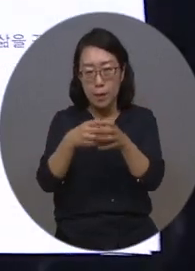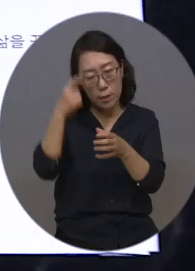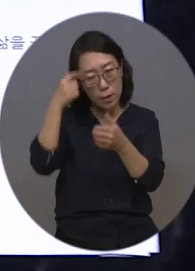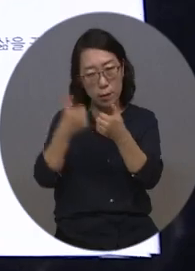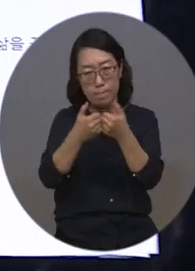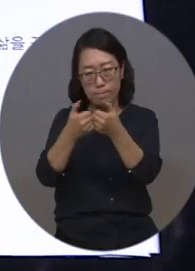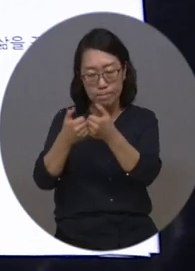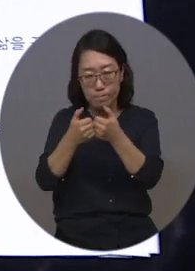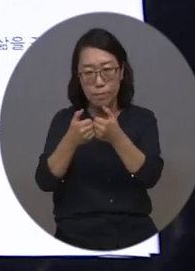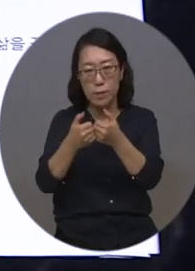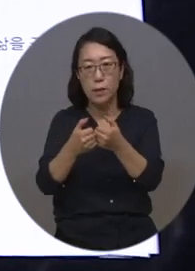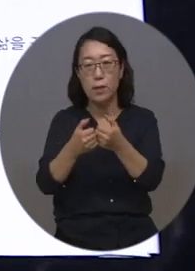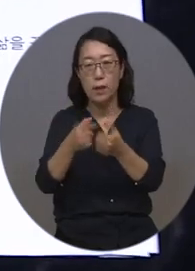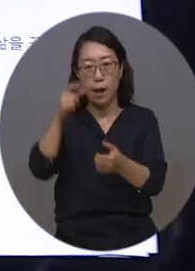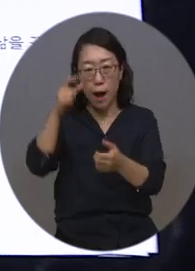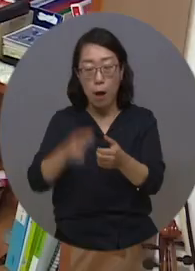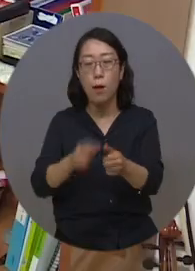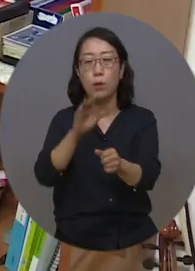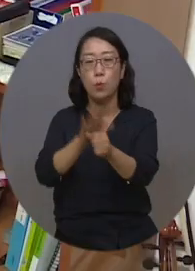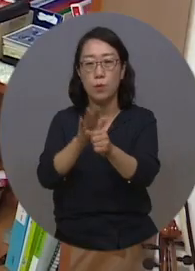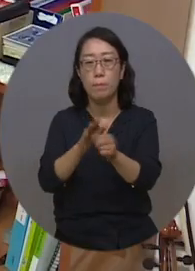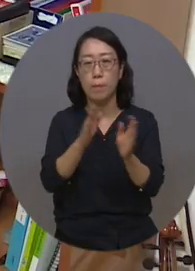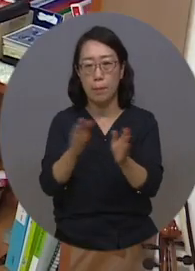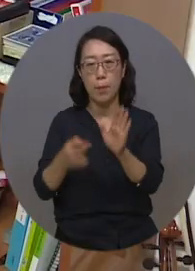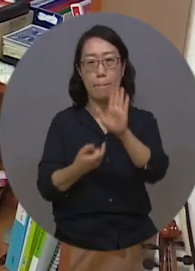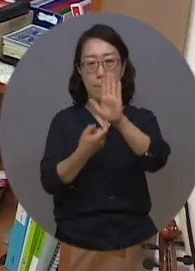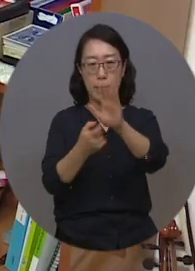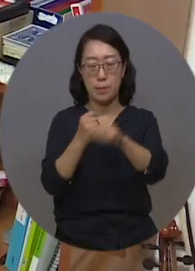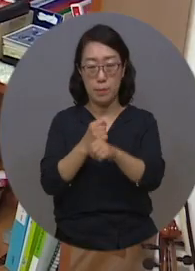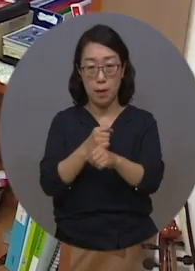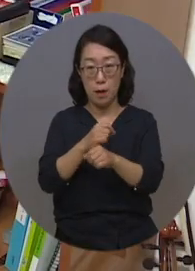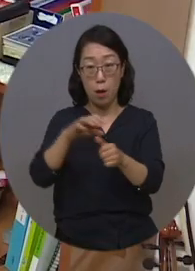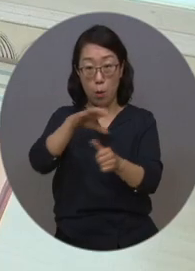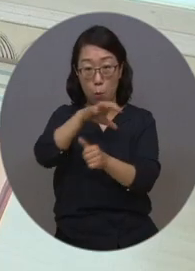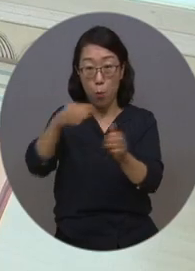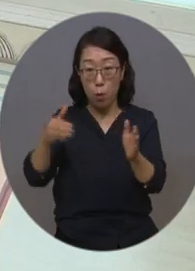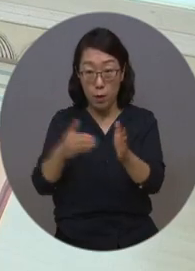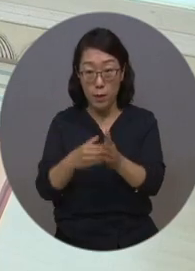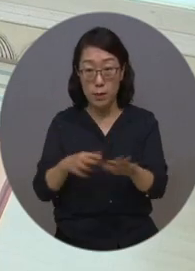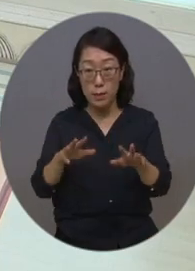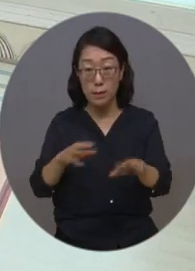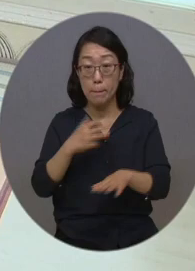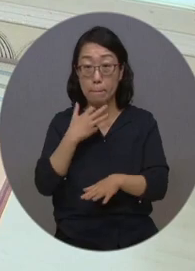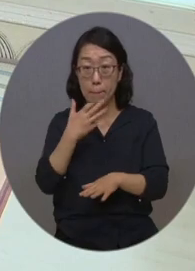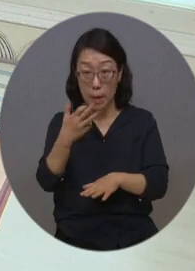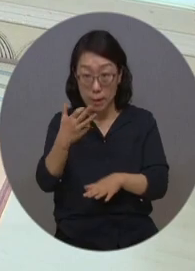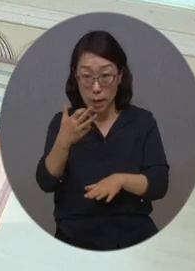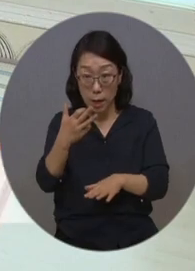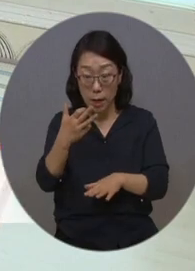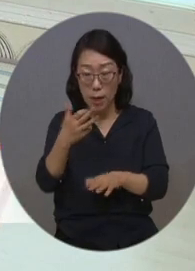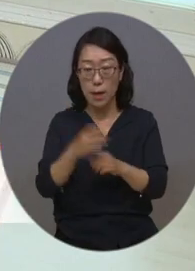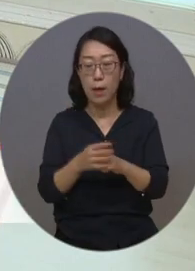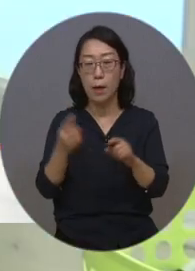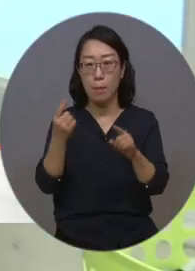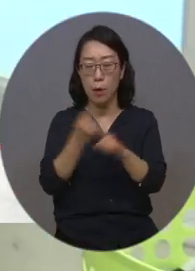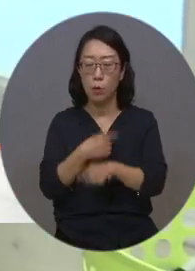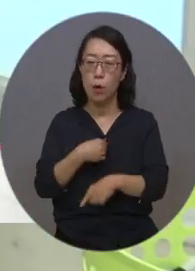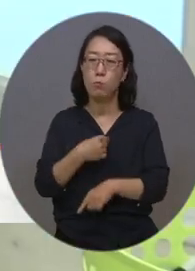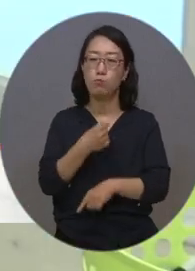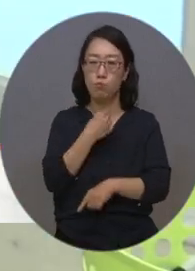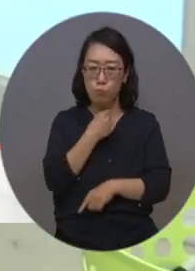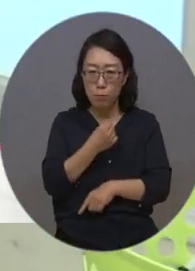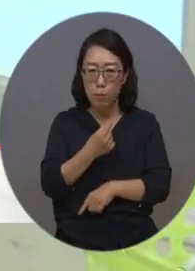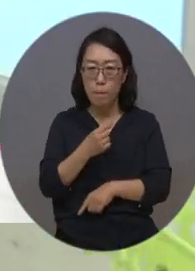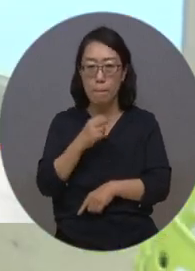지원 강화 방안을 발표했습니다 우선 보호가 종료되는 나이를 현행 만 18세에서 본인 의사에 따라